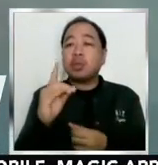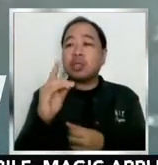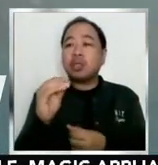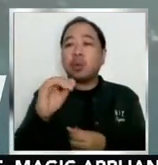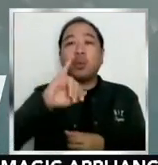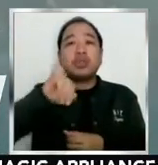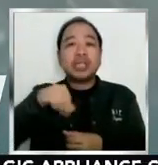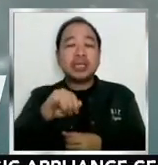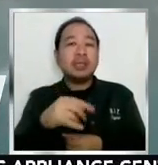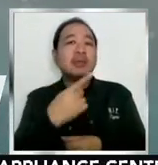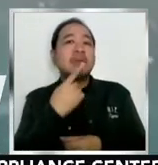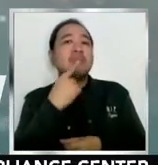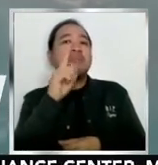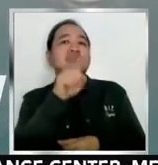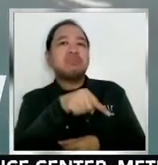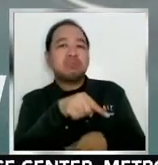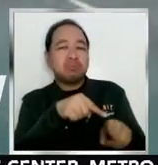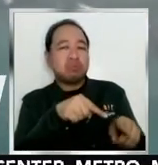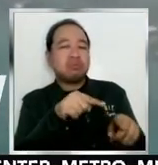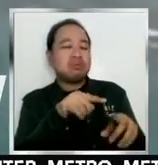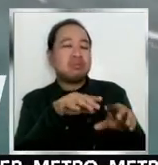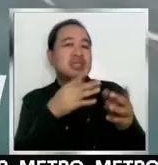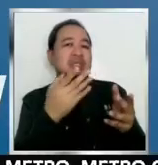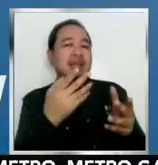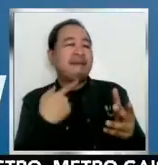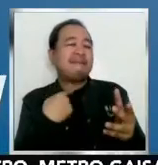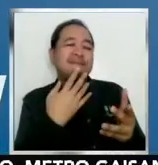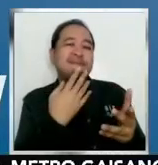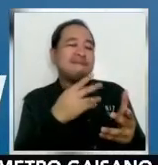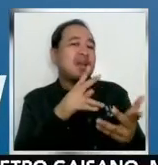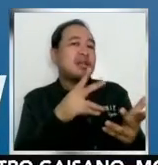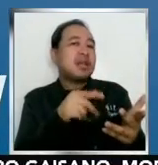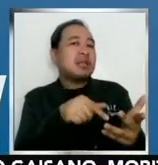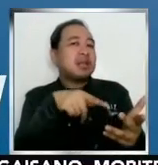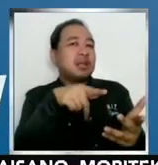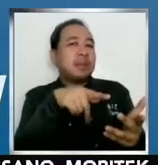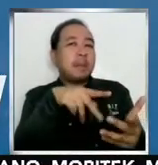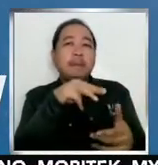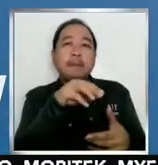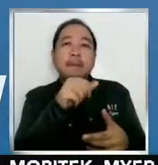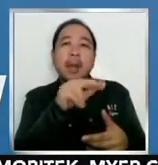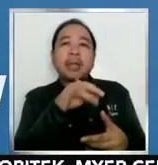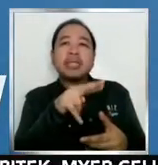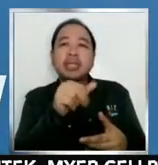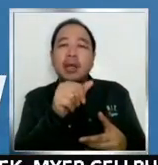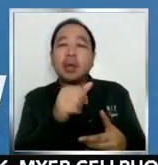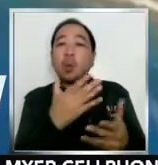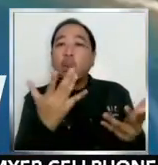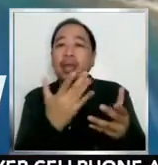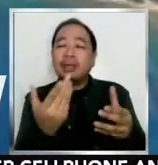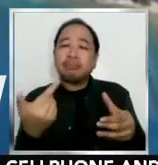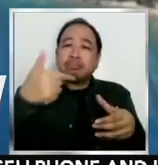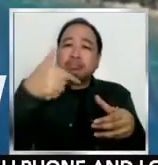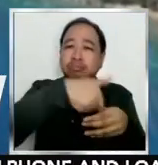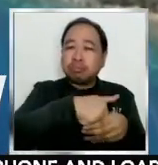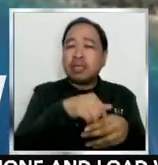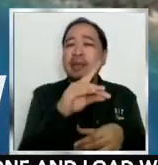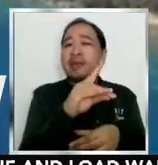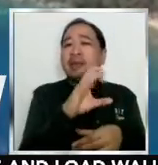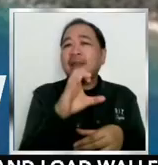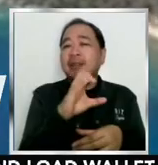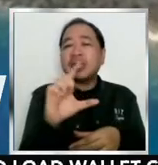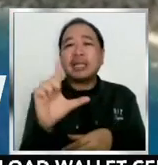at Philippine Ports Authority Limay Bataan na pantalan kung saan kinarga ang 800,000 litro ng industrial